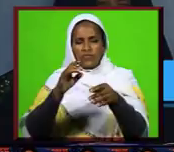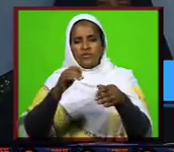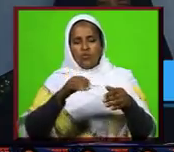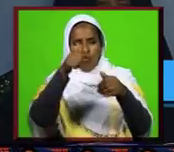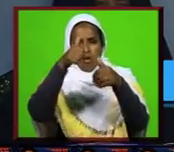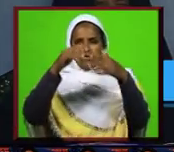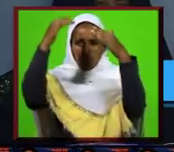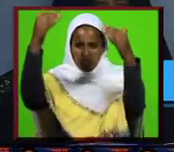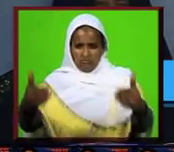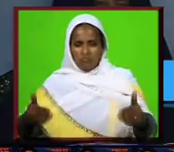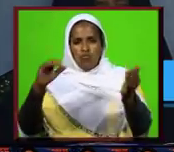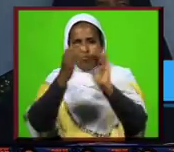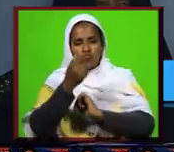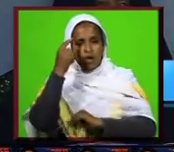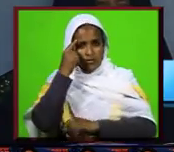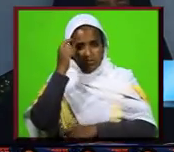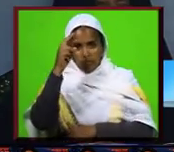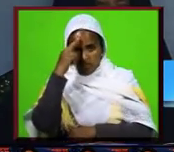ዋልታና ማገር እንደሆኑ በማሰብ